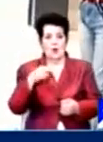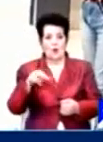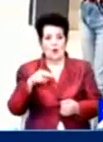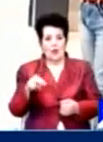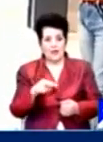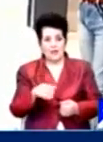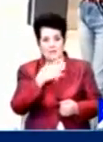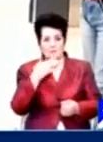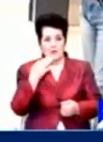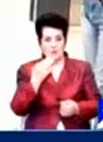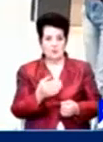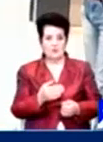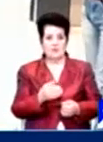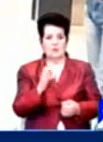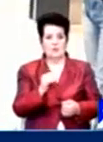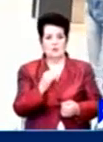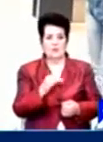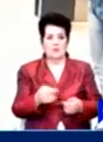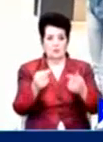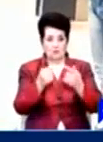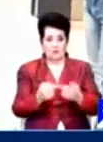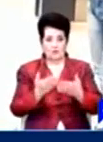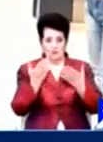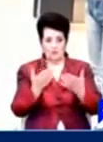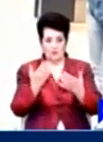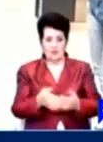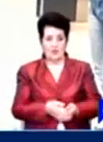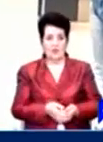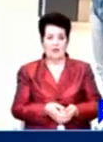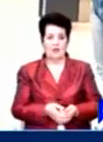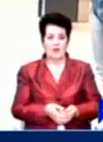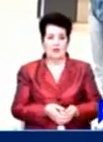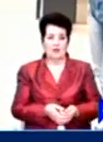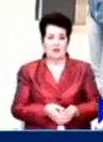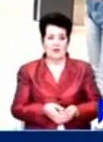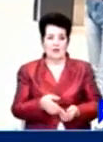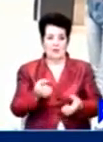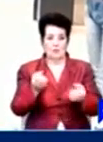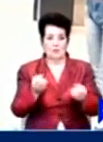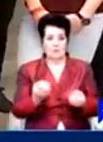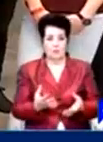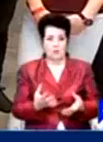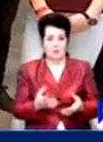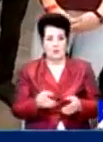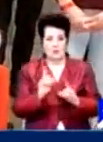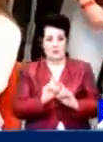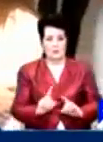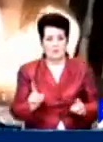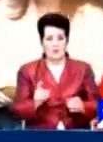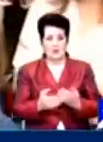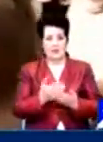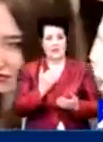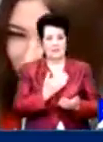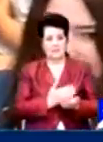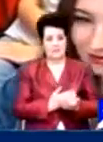mai multe surse sau pur și simplu să verificăm chiar știrea. Pur și simplu în pamflet, de obicei scrie la sfârșit că acesta este